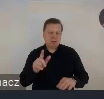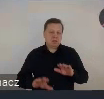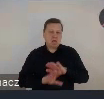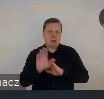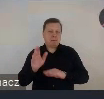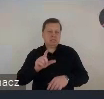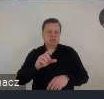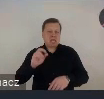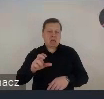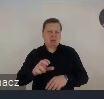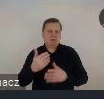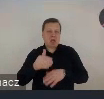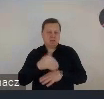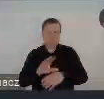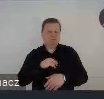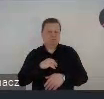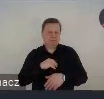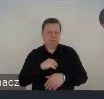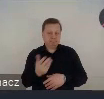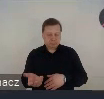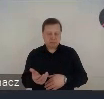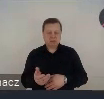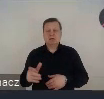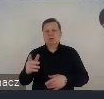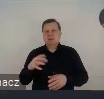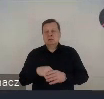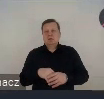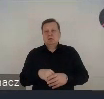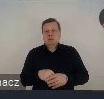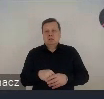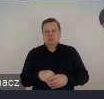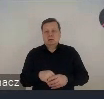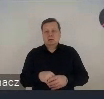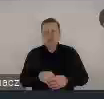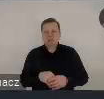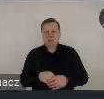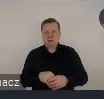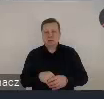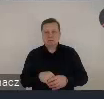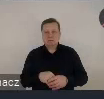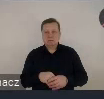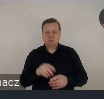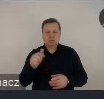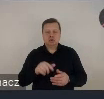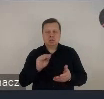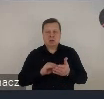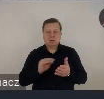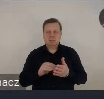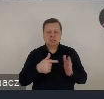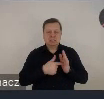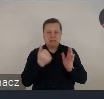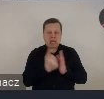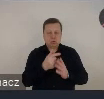zewnątrz. To też powinno zostać określone w zapisach statutu